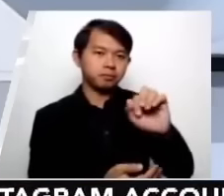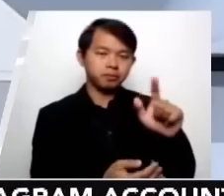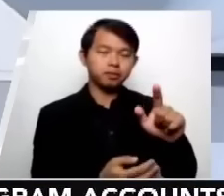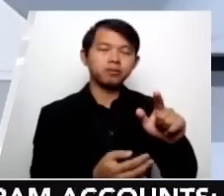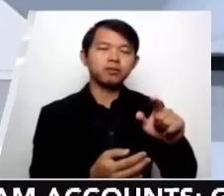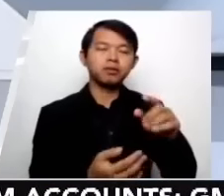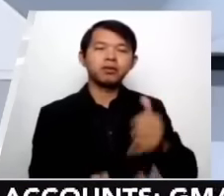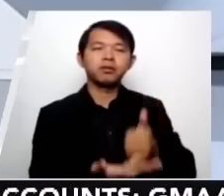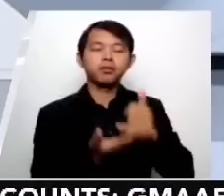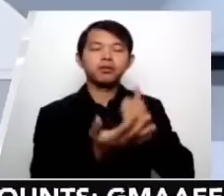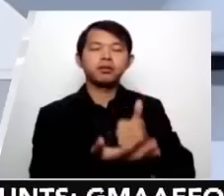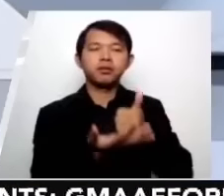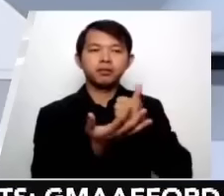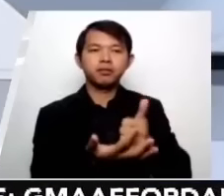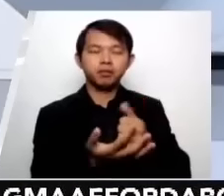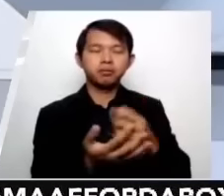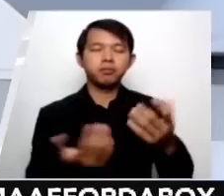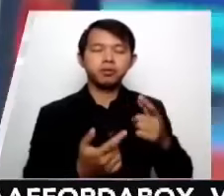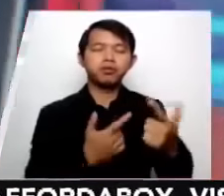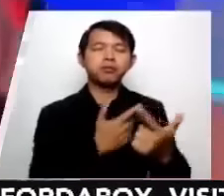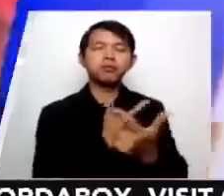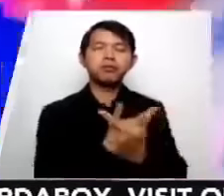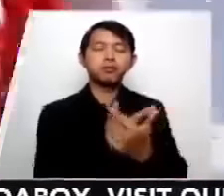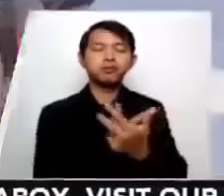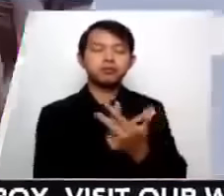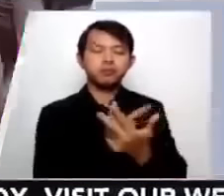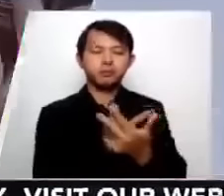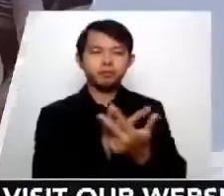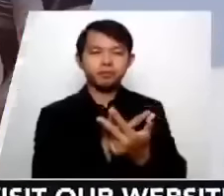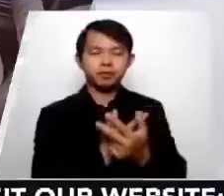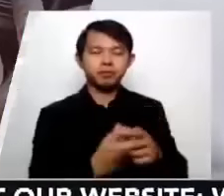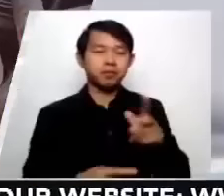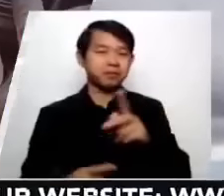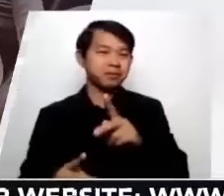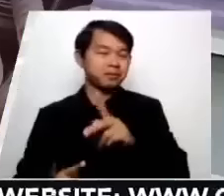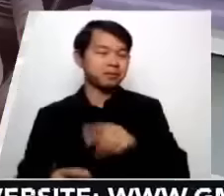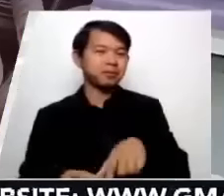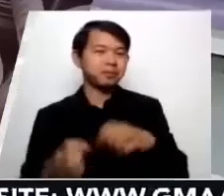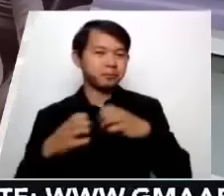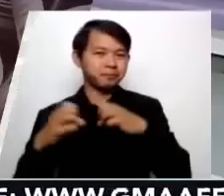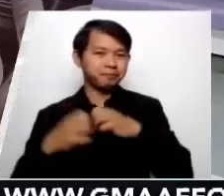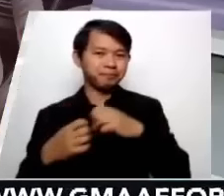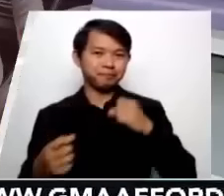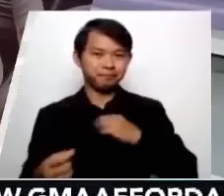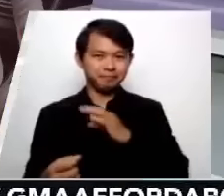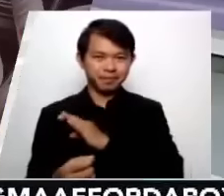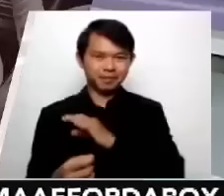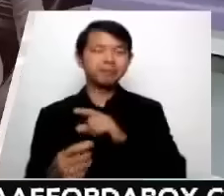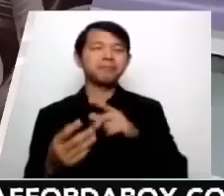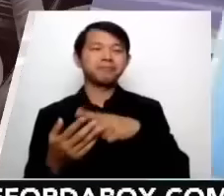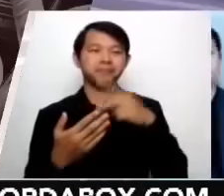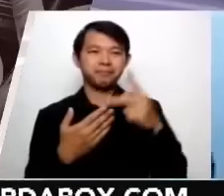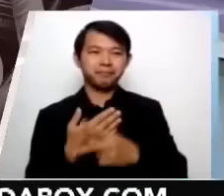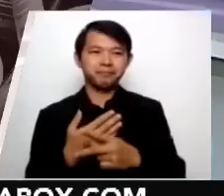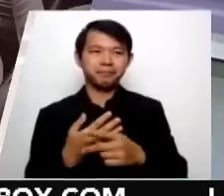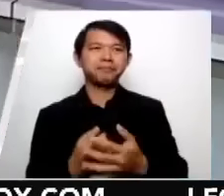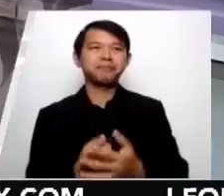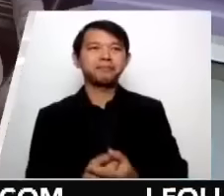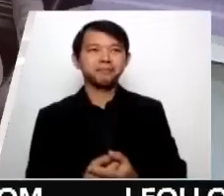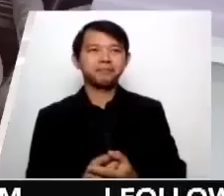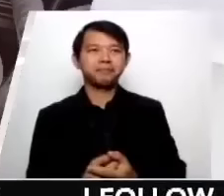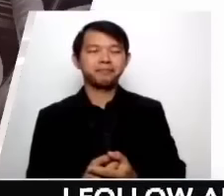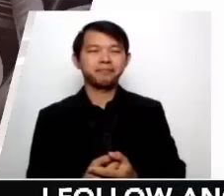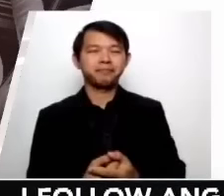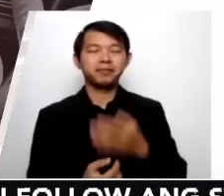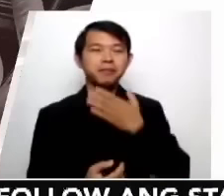Kapuso personalities at programs. 24 oras ang nagwagi bilang Best News Program. Best